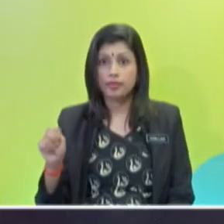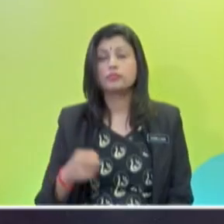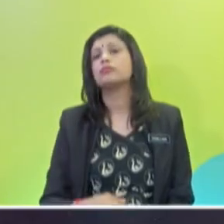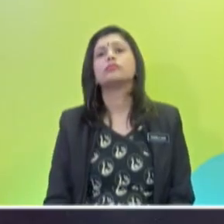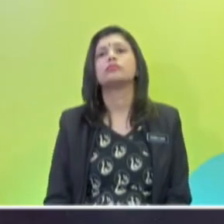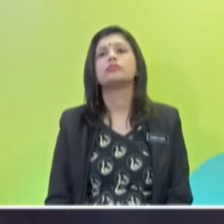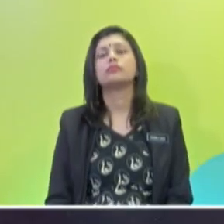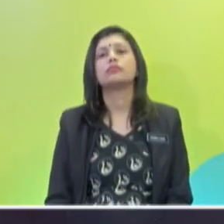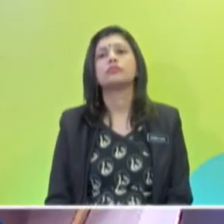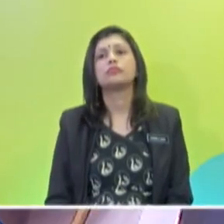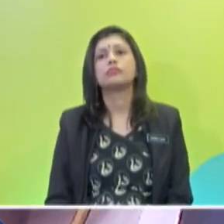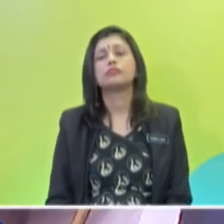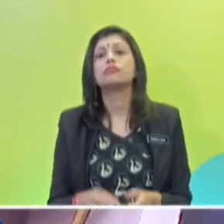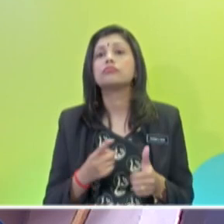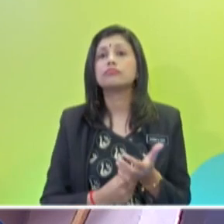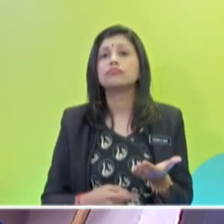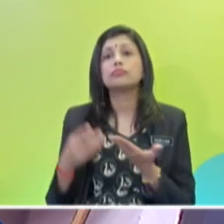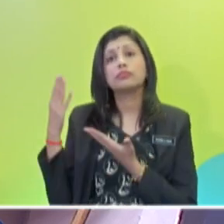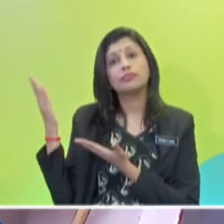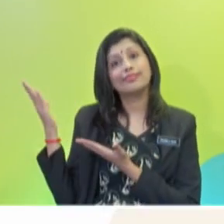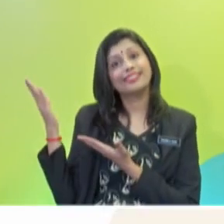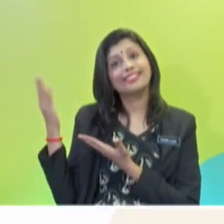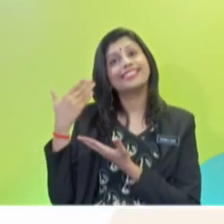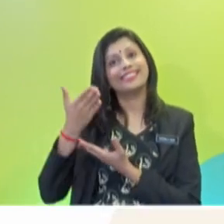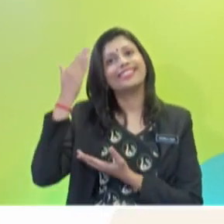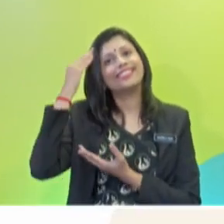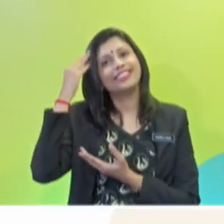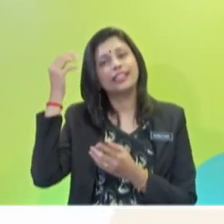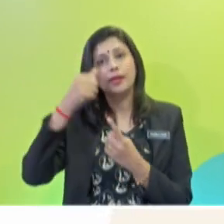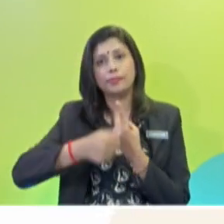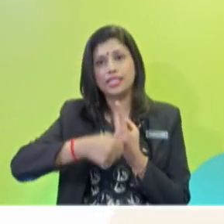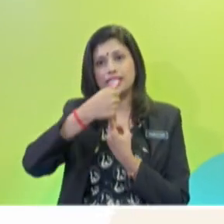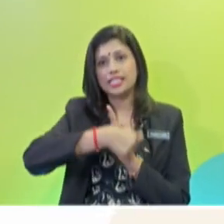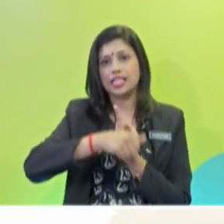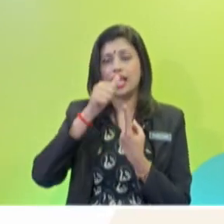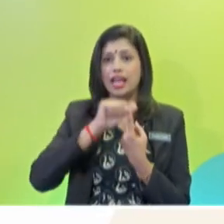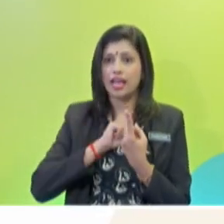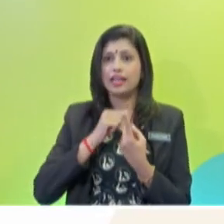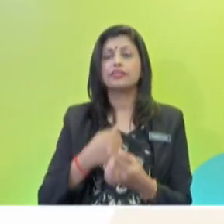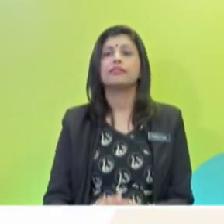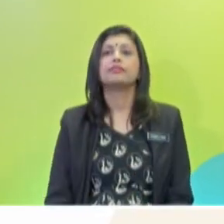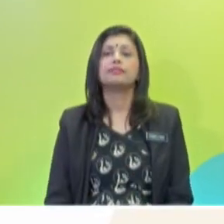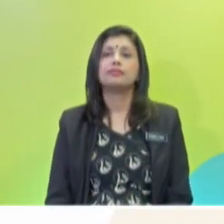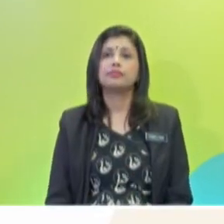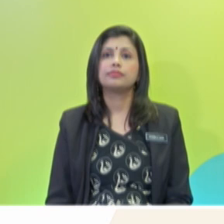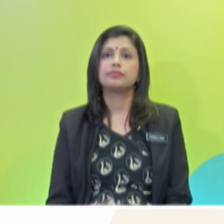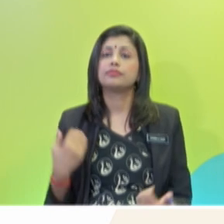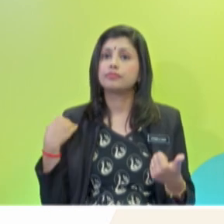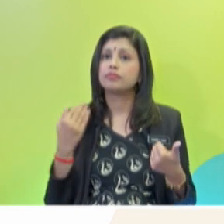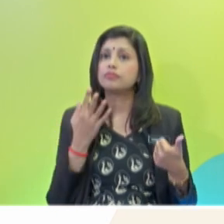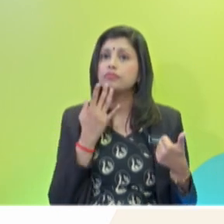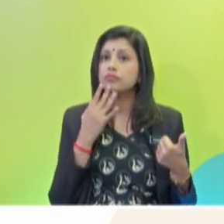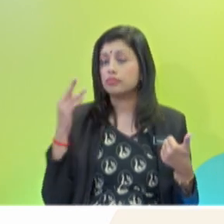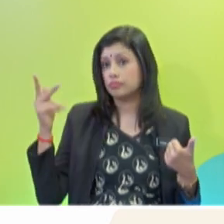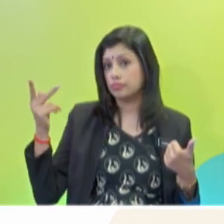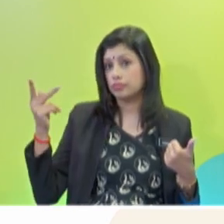yang pertama. Ini buah pisang ni Akmal dan murid-murid ada yang warna kuning,